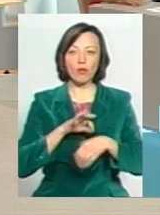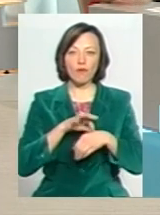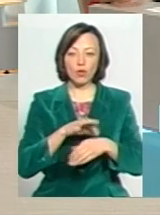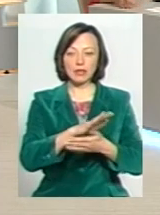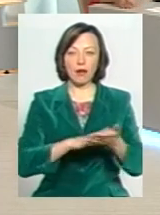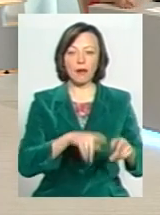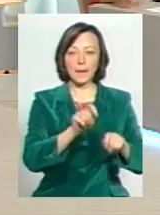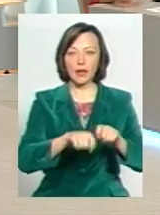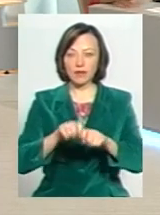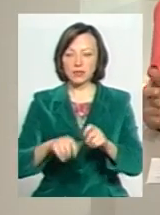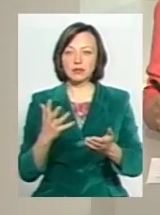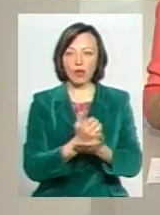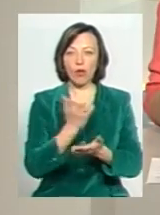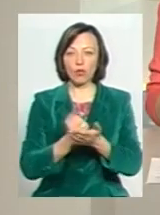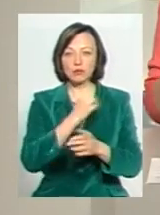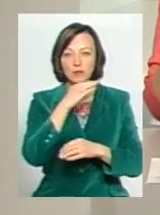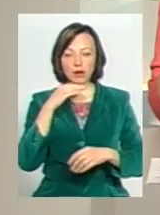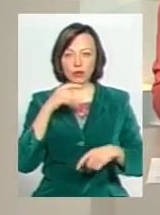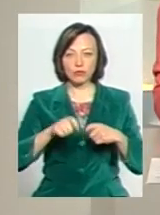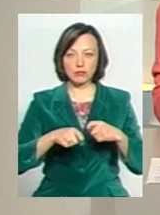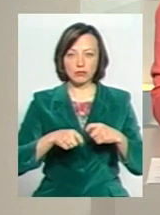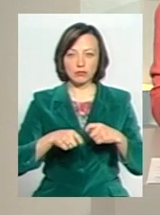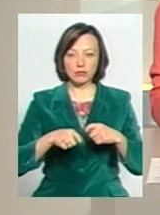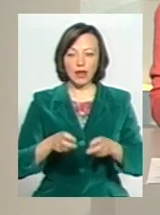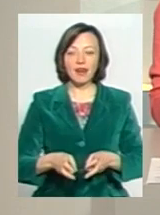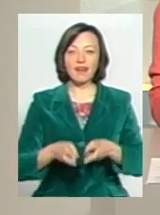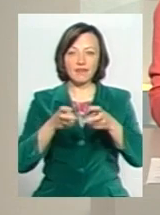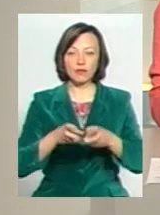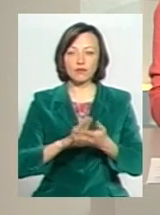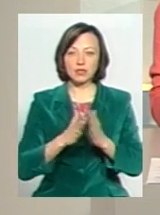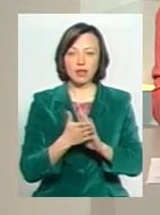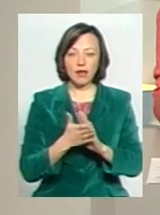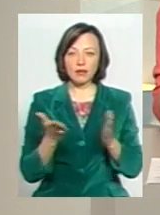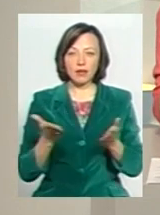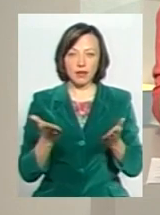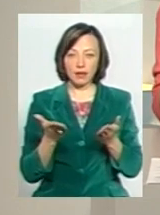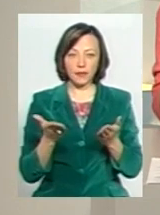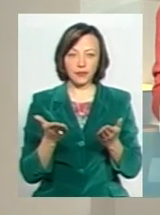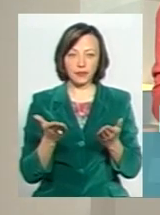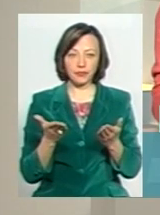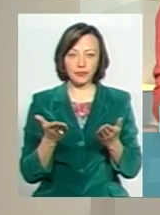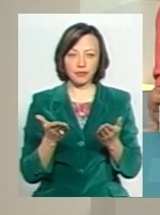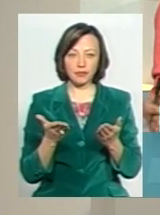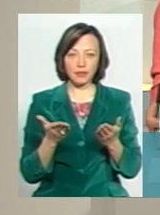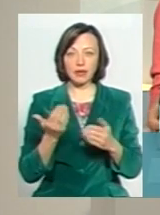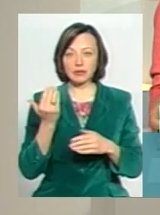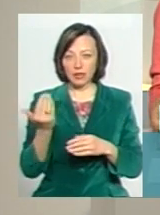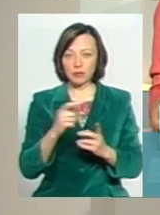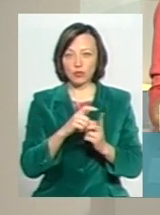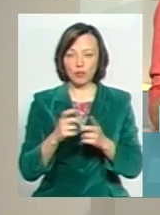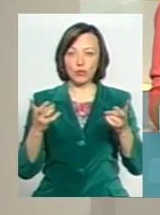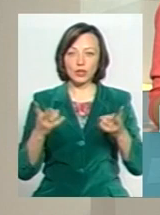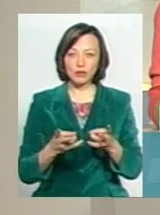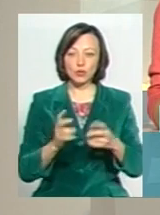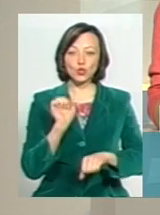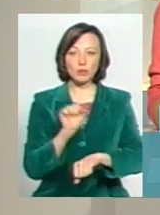проводить і далі перевірки і знаходить дуже багато підйомників у стані, які, за їхніми словами, потрібно